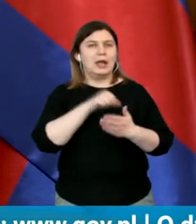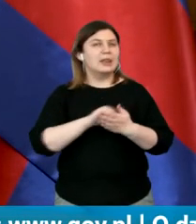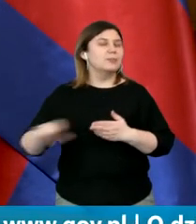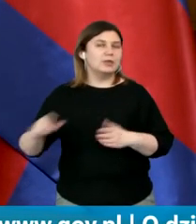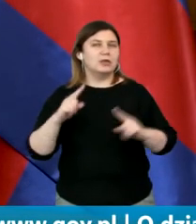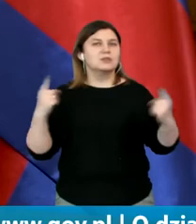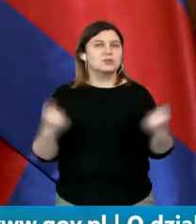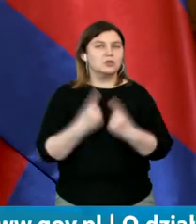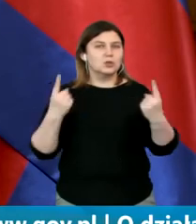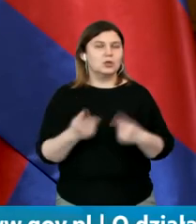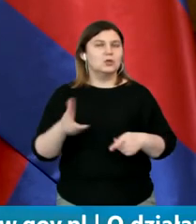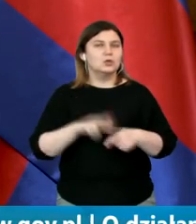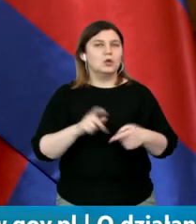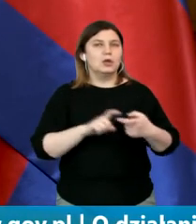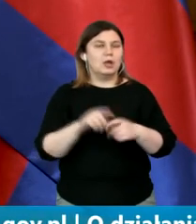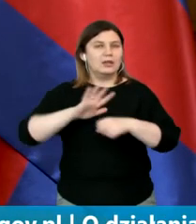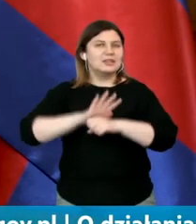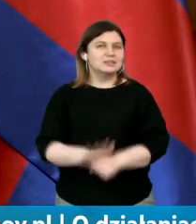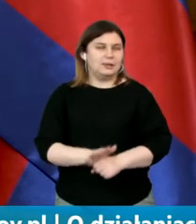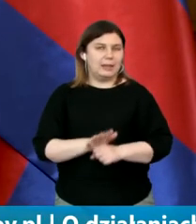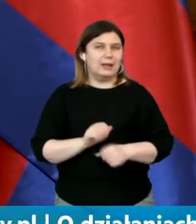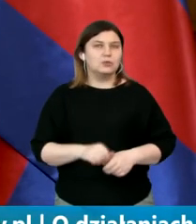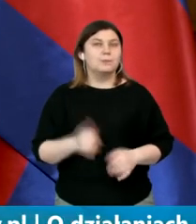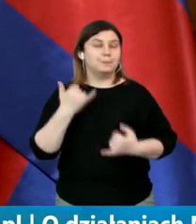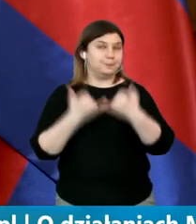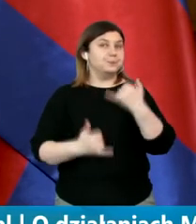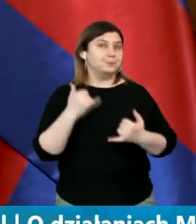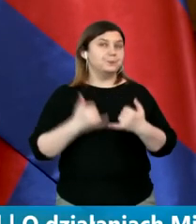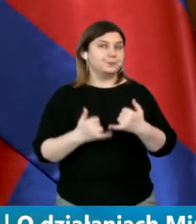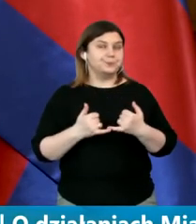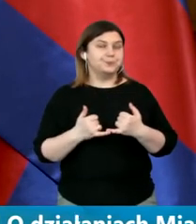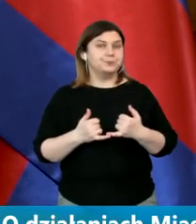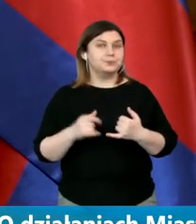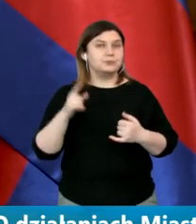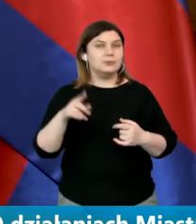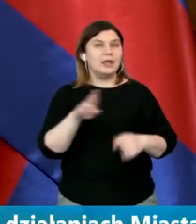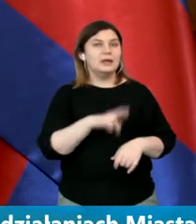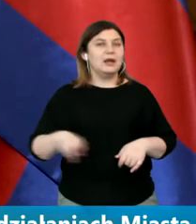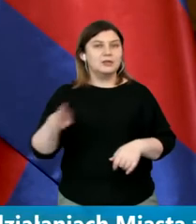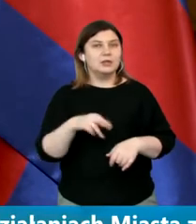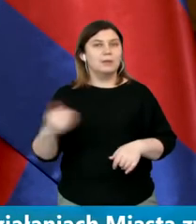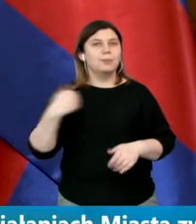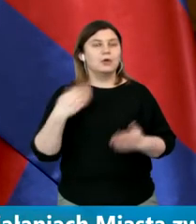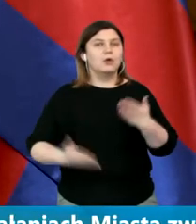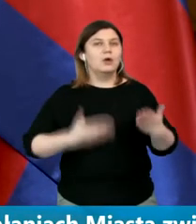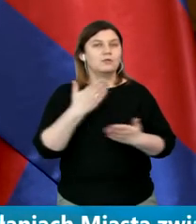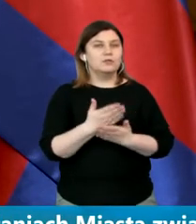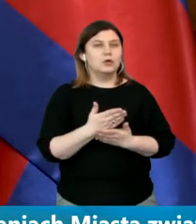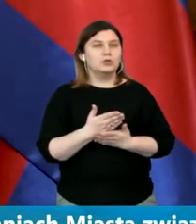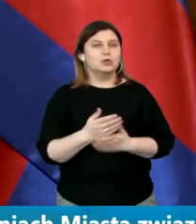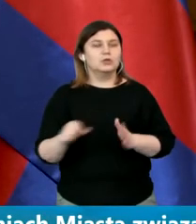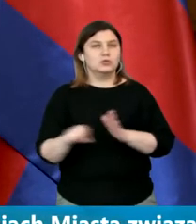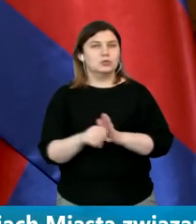które wiążą się z dyskryminacją. Natomiast jeżeli chodzi o taką radę, to był to wniosek skierowany do